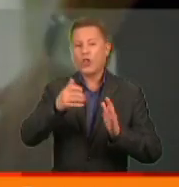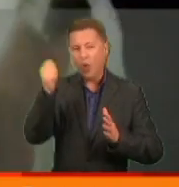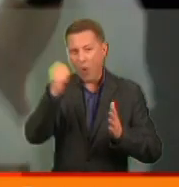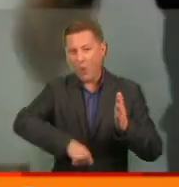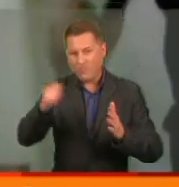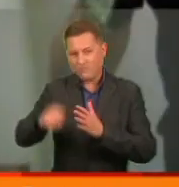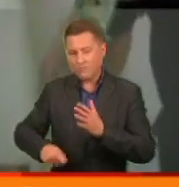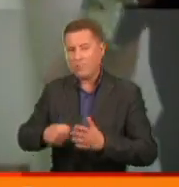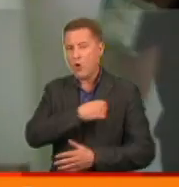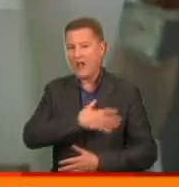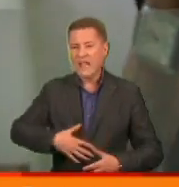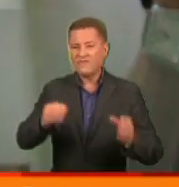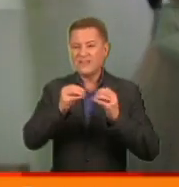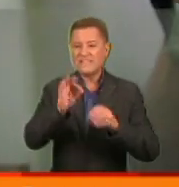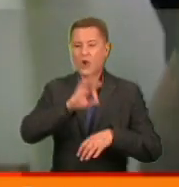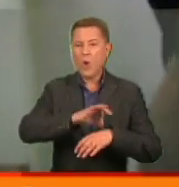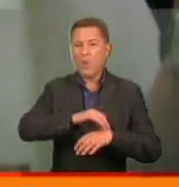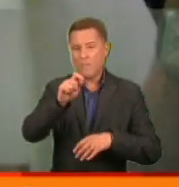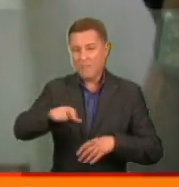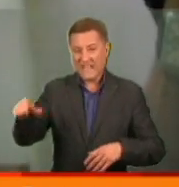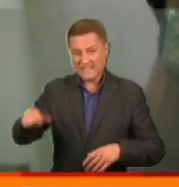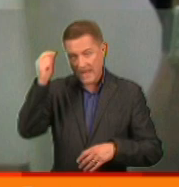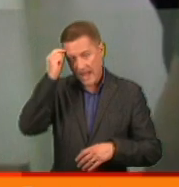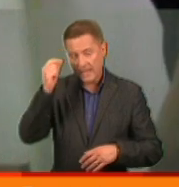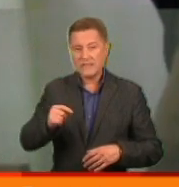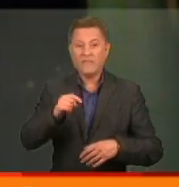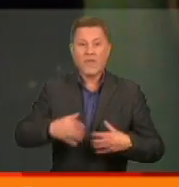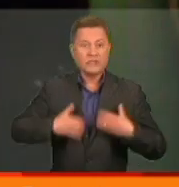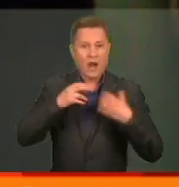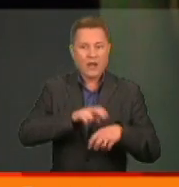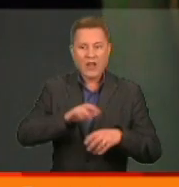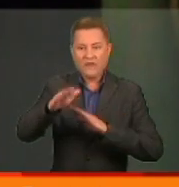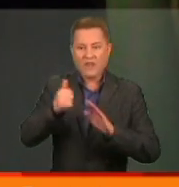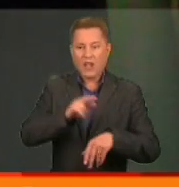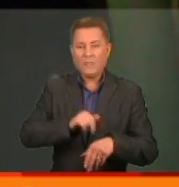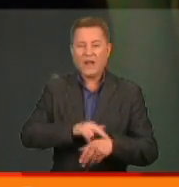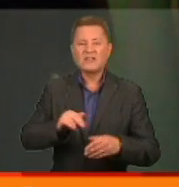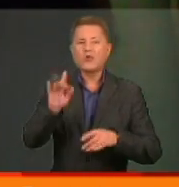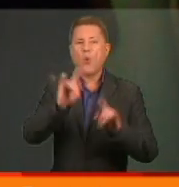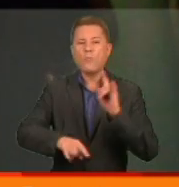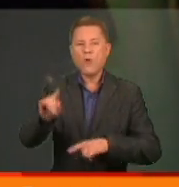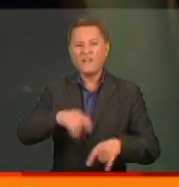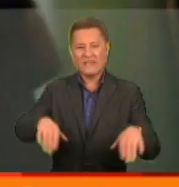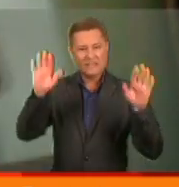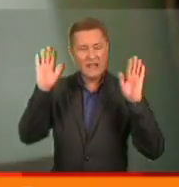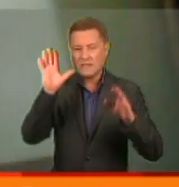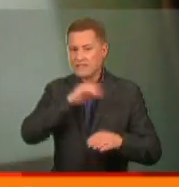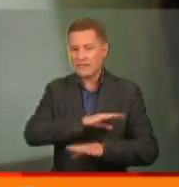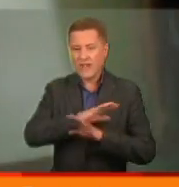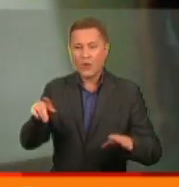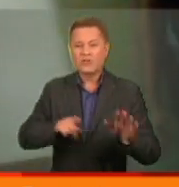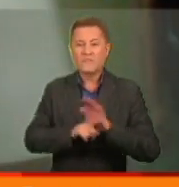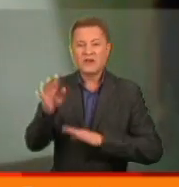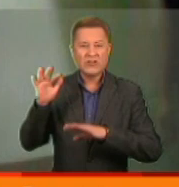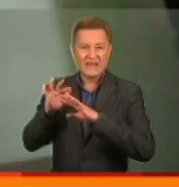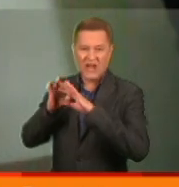поранив 10 пацієнтів. Нажахані лікарі викликали поліцію, вмовити чоловіка здатися патрульним не вдалося, тож вони пішли на